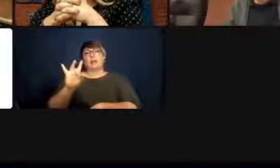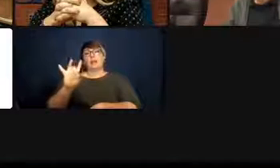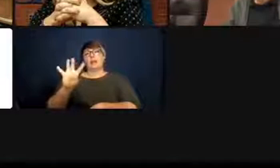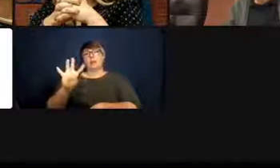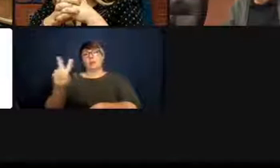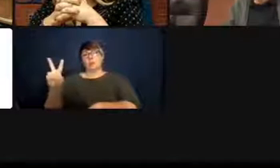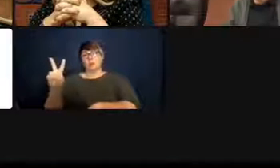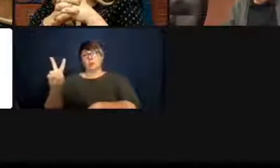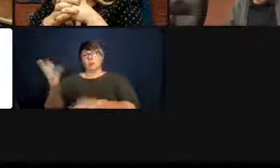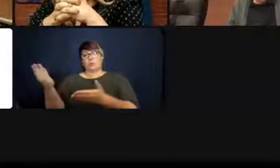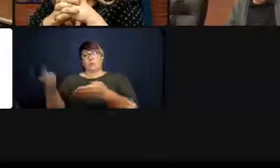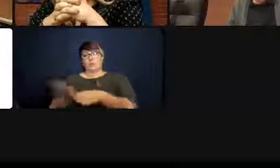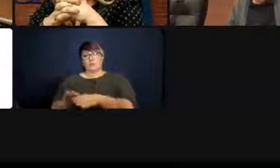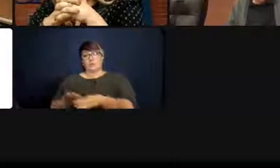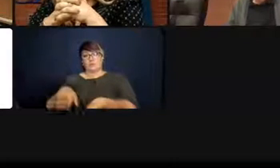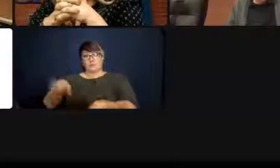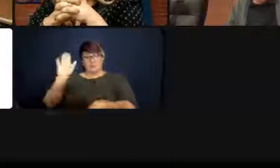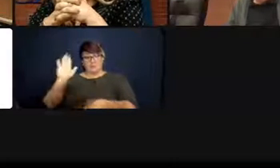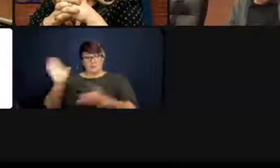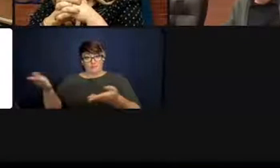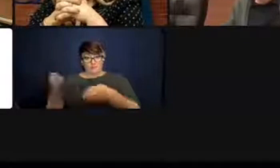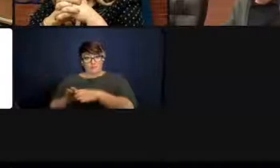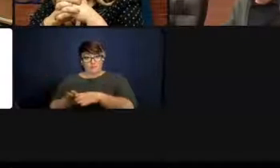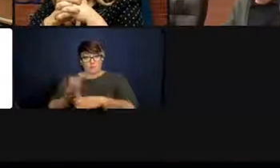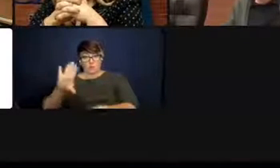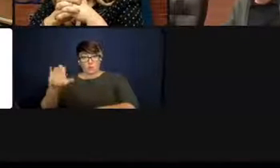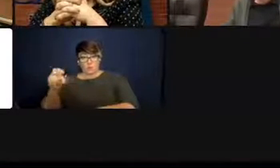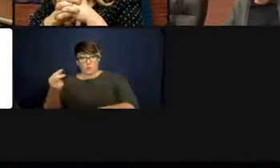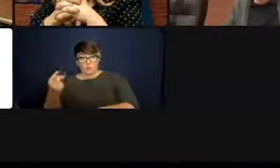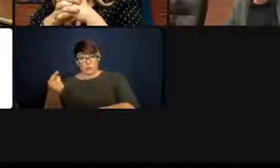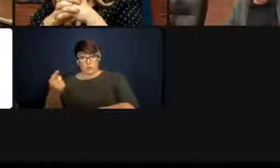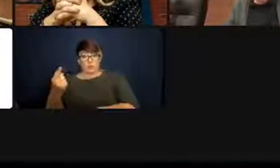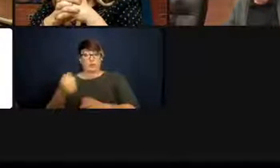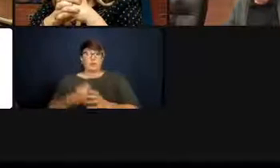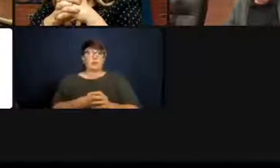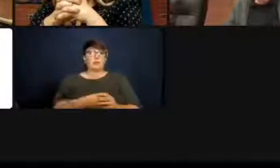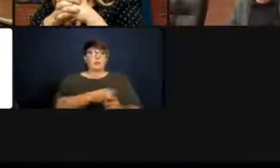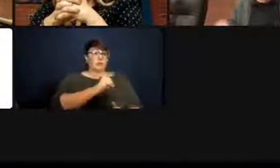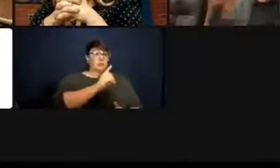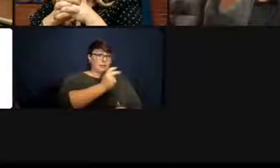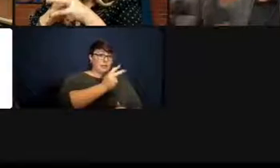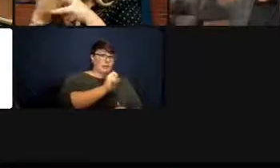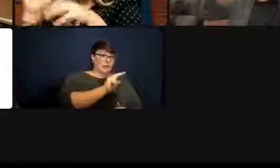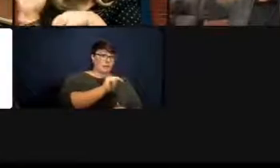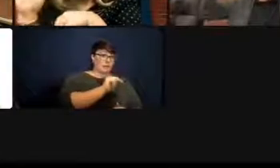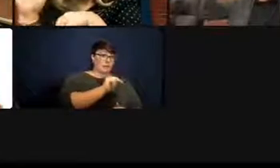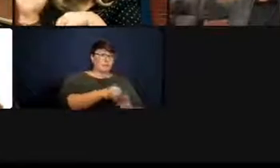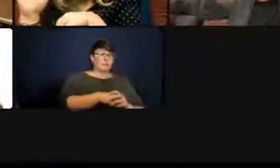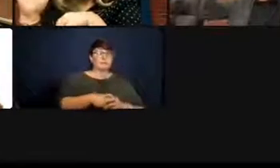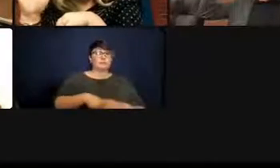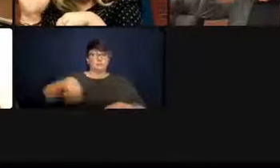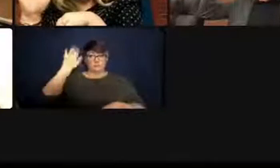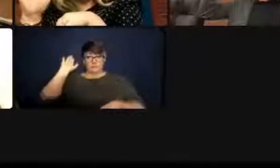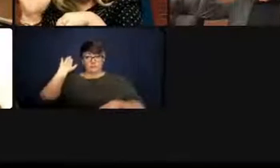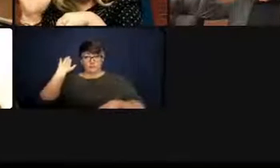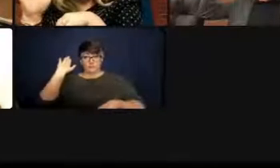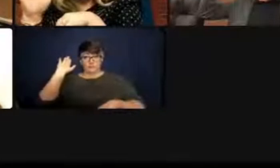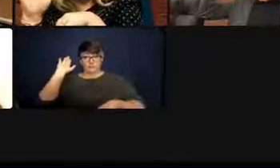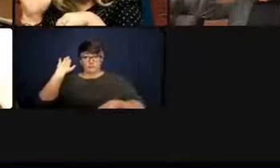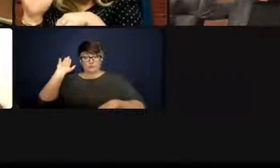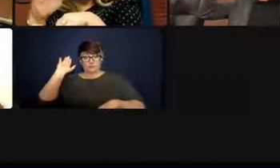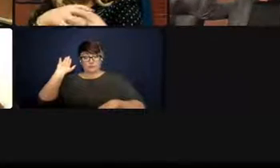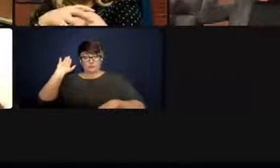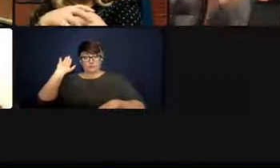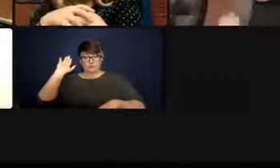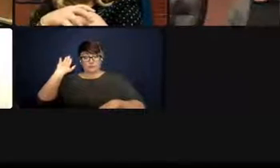8:40 نرفع جلسة تصويت دانكن جميع الذين يوافقون